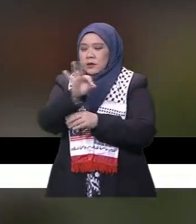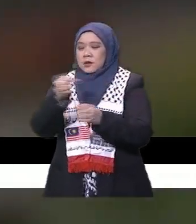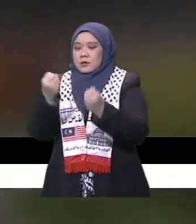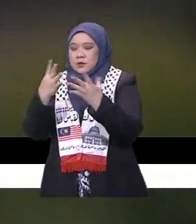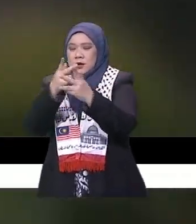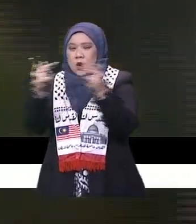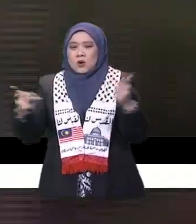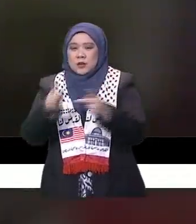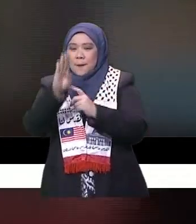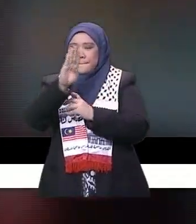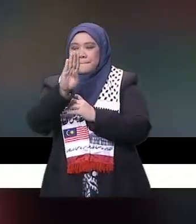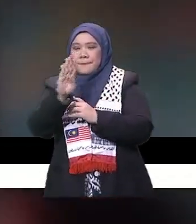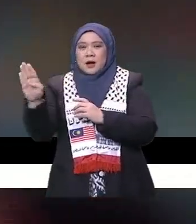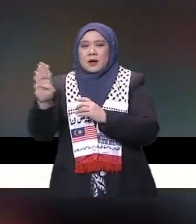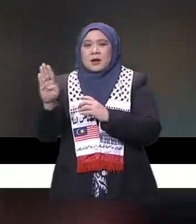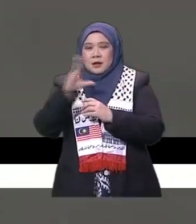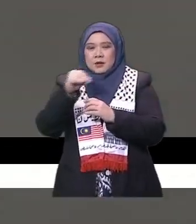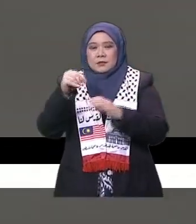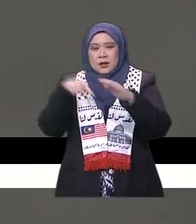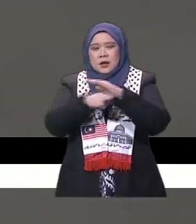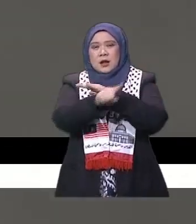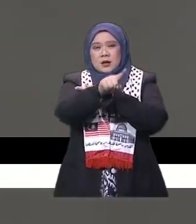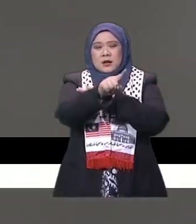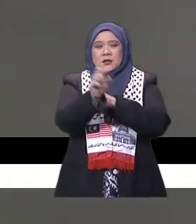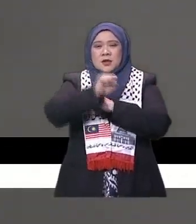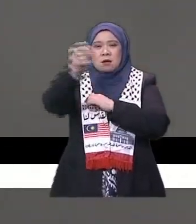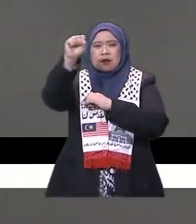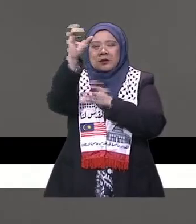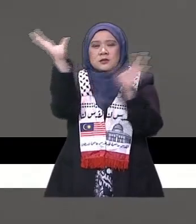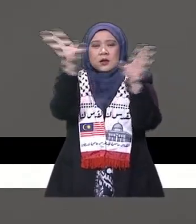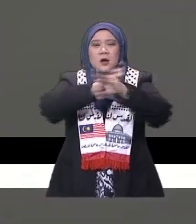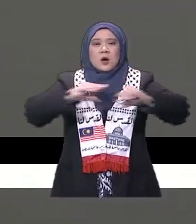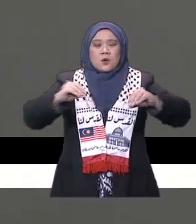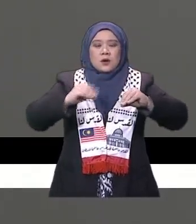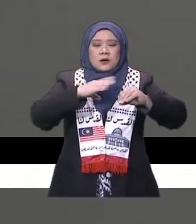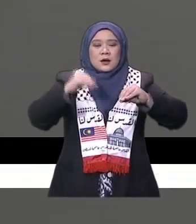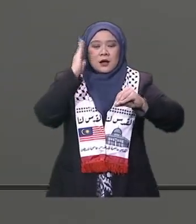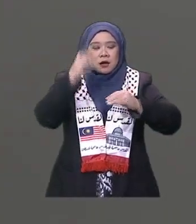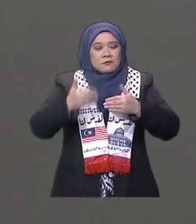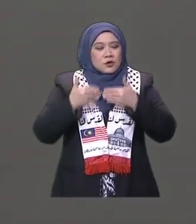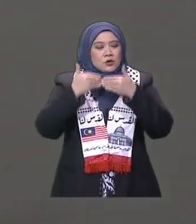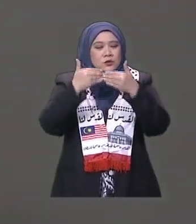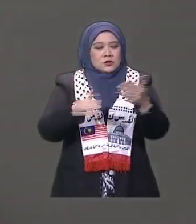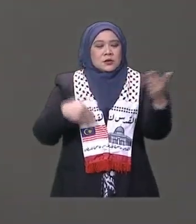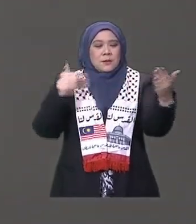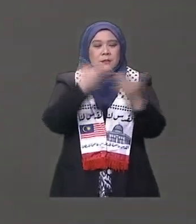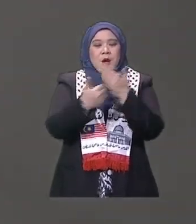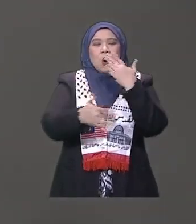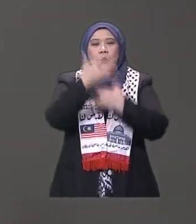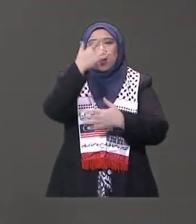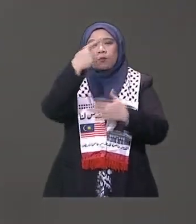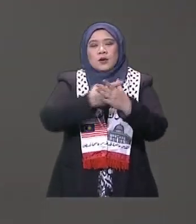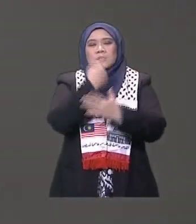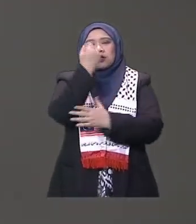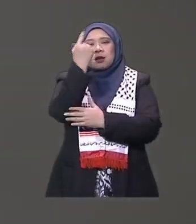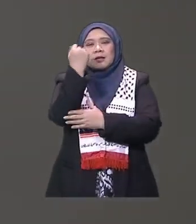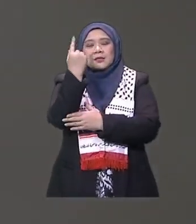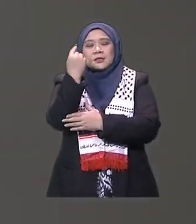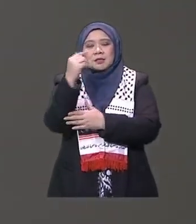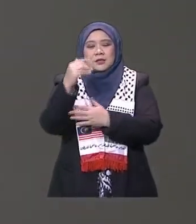kawasan barat dan pedalaman semenanjung Malaysia, Sabah serta Sarawak, dan akan berterusan sehingga awal November depan.